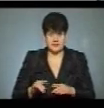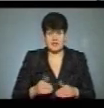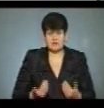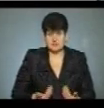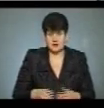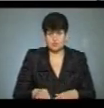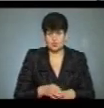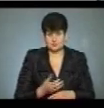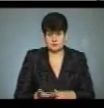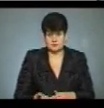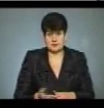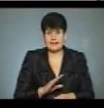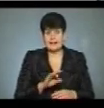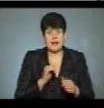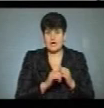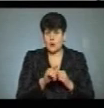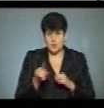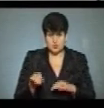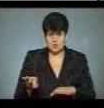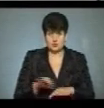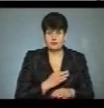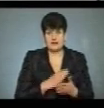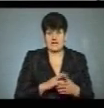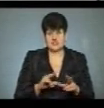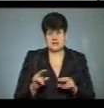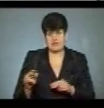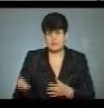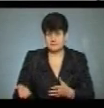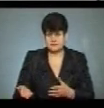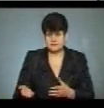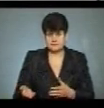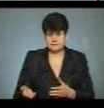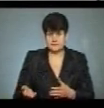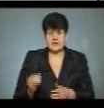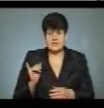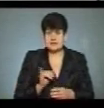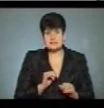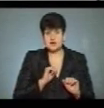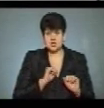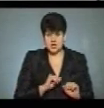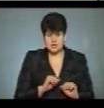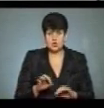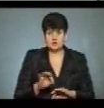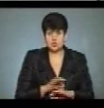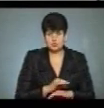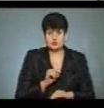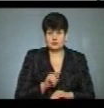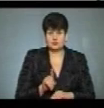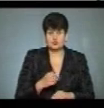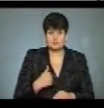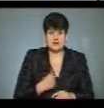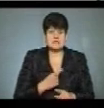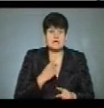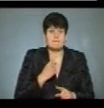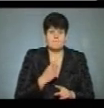в шлюбі. Не кожний шлюб є щасливим. І захищати шлюб через те, що ми